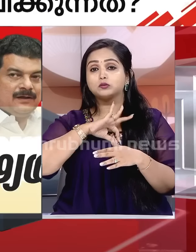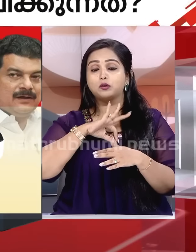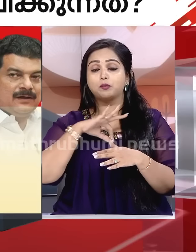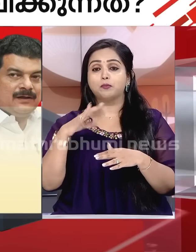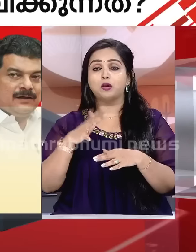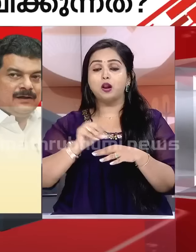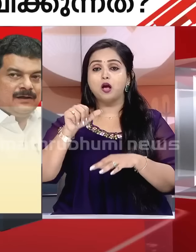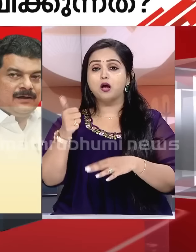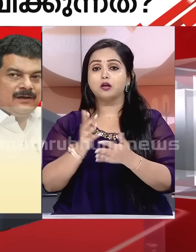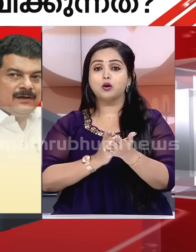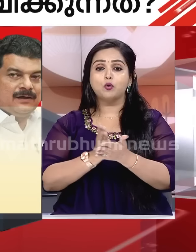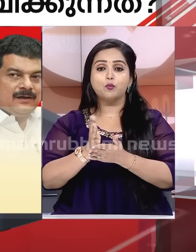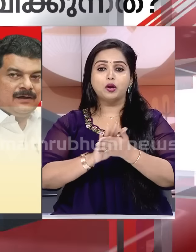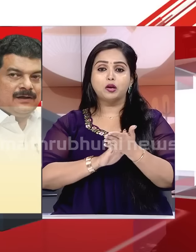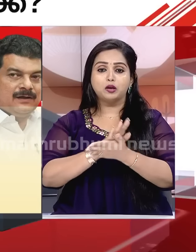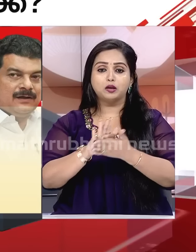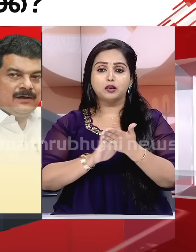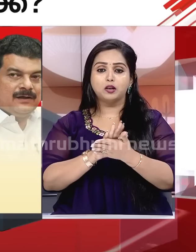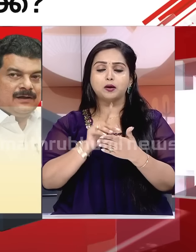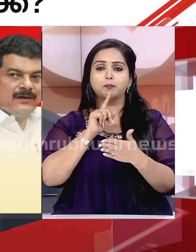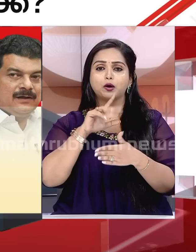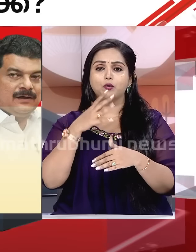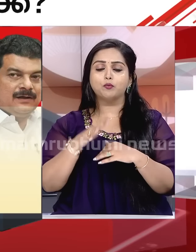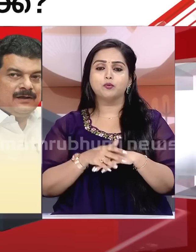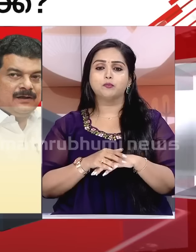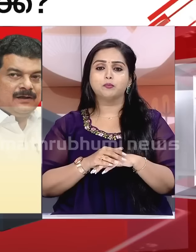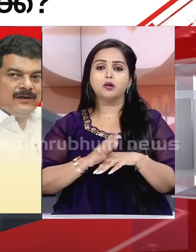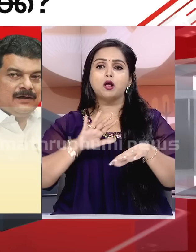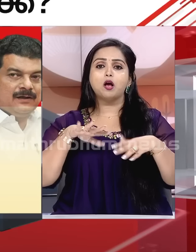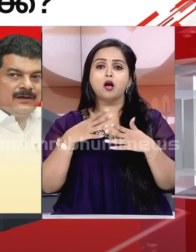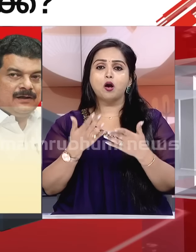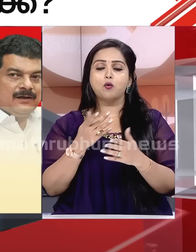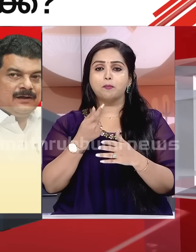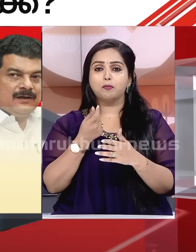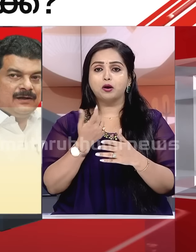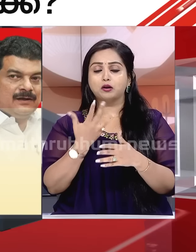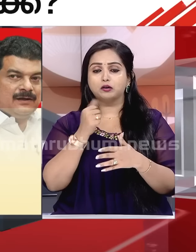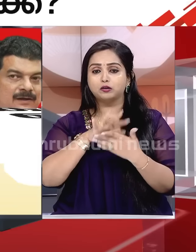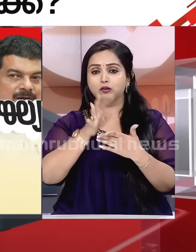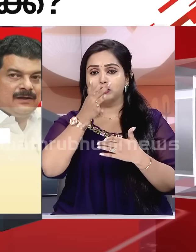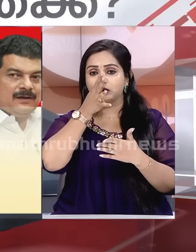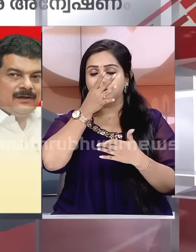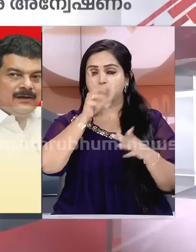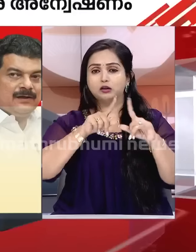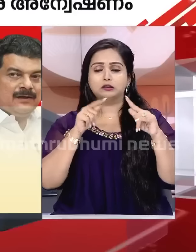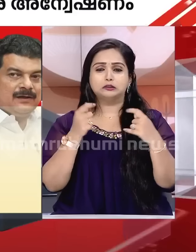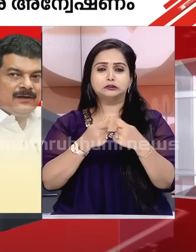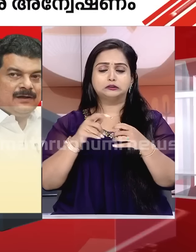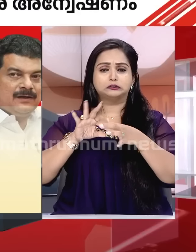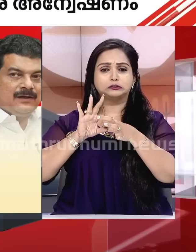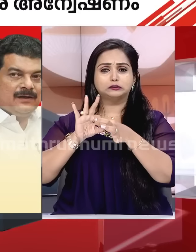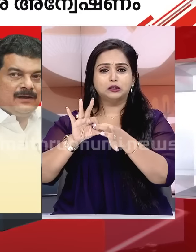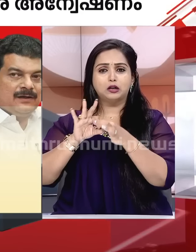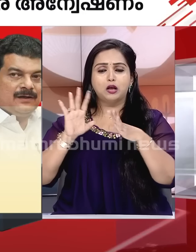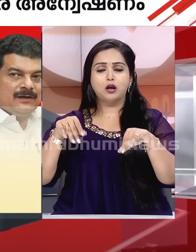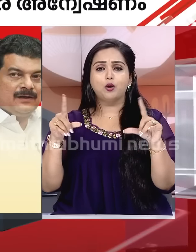മറ്റൊരു സോഴ്സും ഇല്ല എന്നുള്ള രീതിയിലാണ് ഇപ്പം പറയുന്നത്. പിന്നെ എങ്ങനെ ഈ പണം കൊണ്ടായി? അത് കള്ളക്കടത്തുകാരും മറ്റും ഇങ്ങനെയുള്ള ബന്ധം കൊണ്ടാണെന്നുള്ള